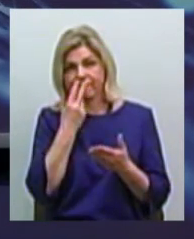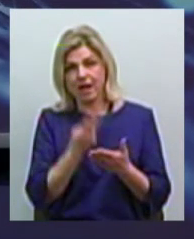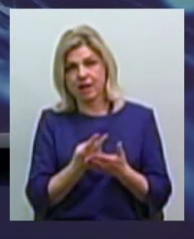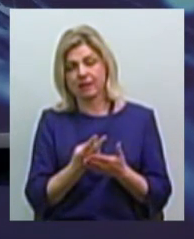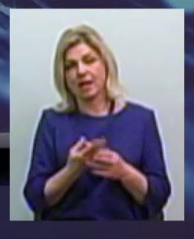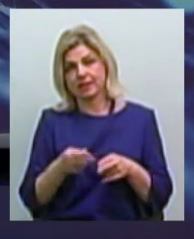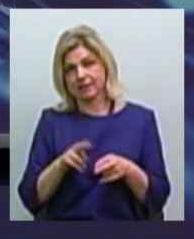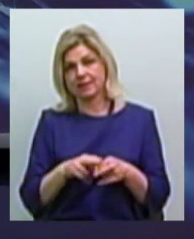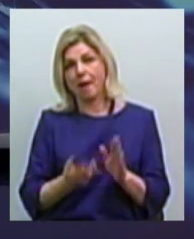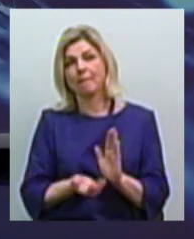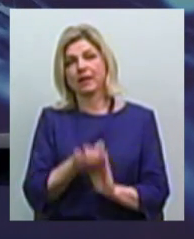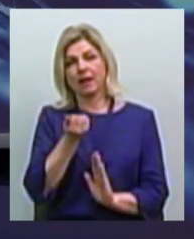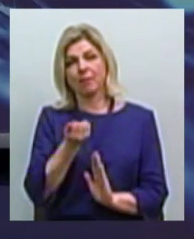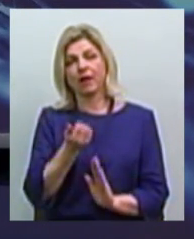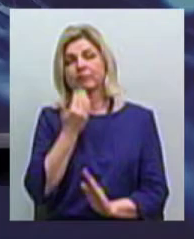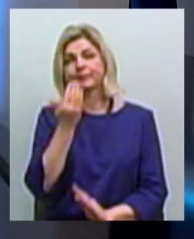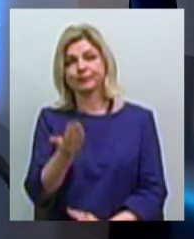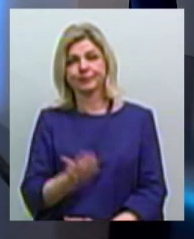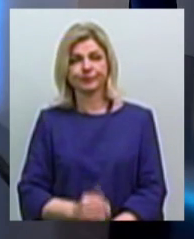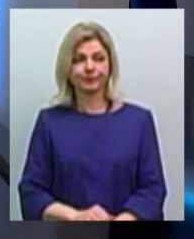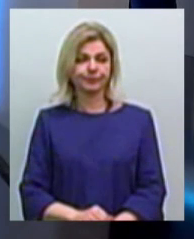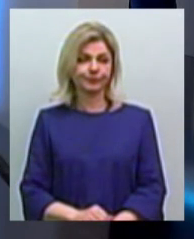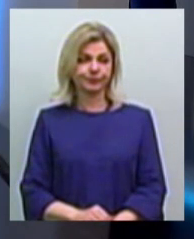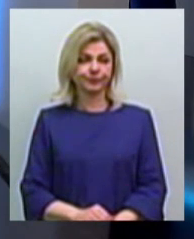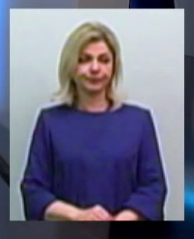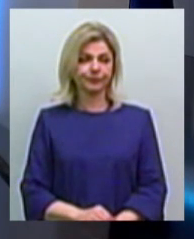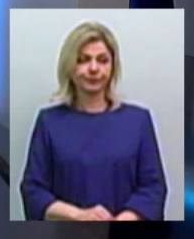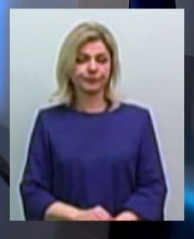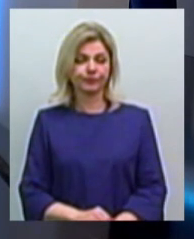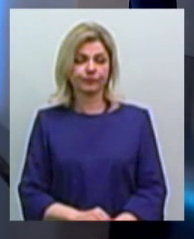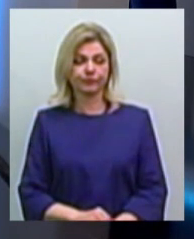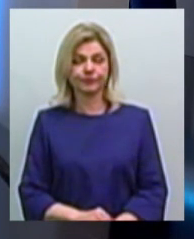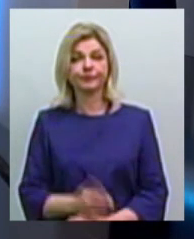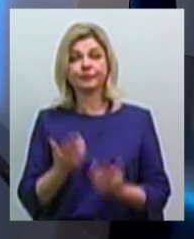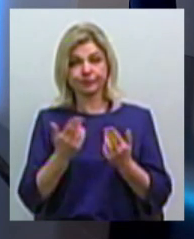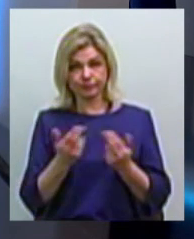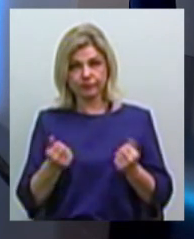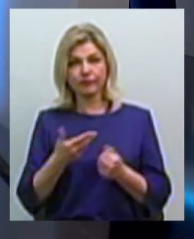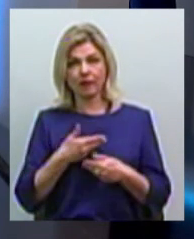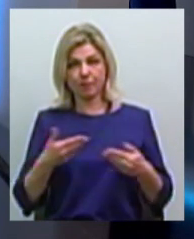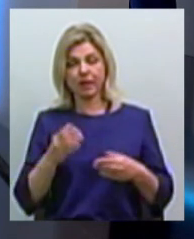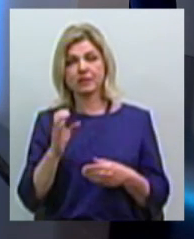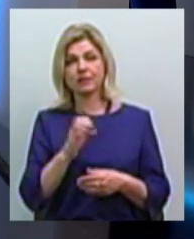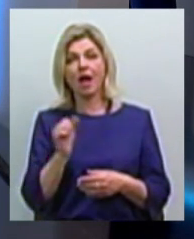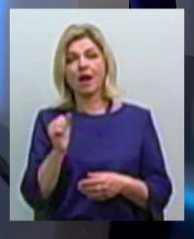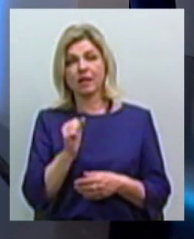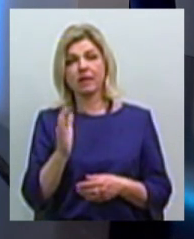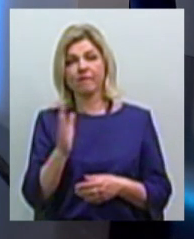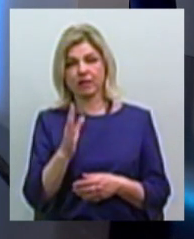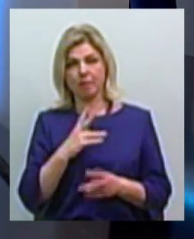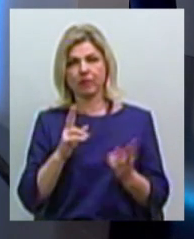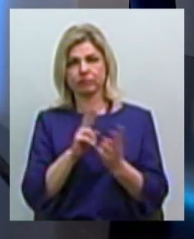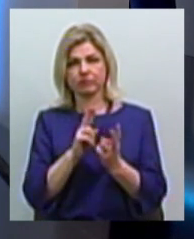підтримка передбачається? Насамперед так, ми з Олександром Васильовичем Стадніком мали всього 3